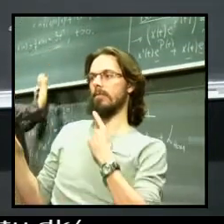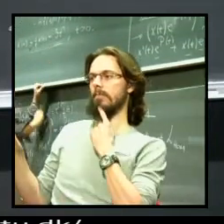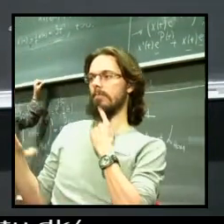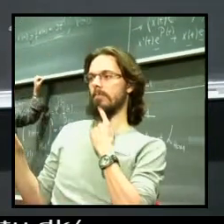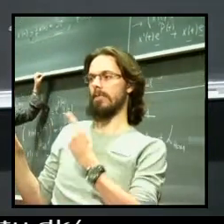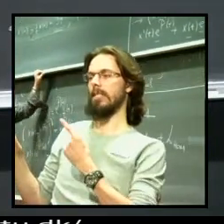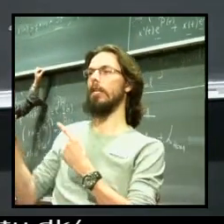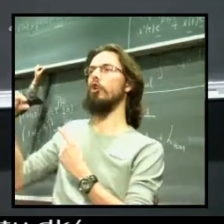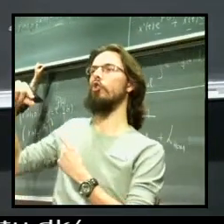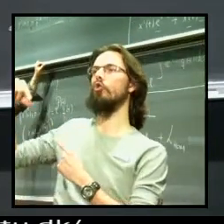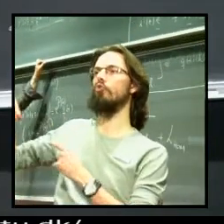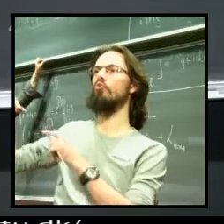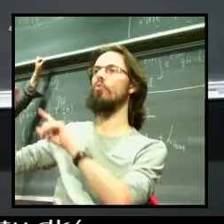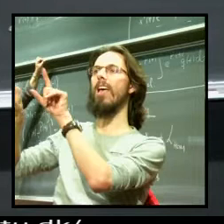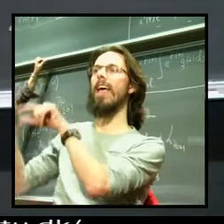Q af T.